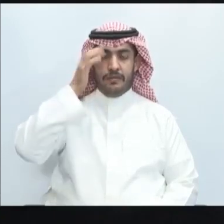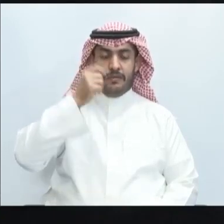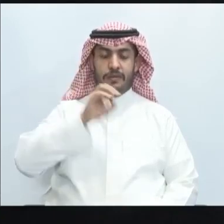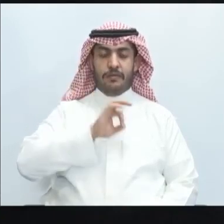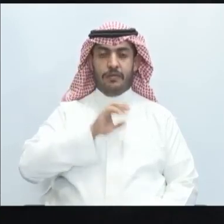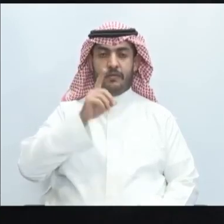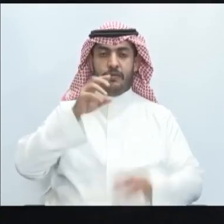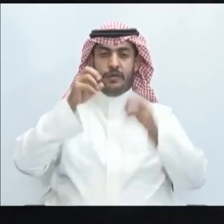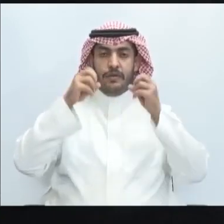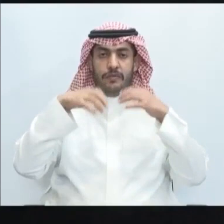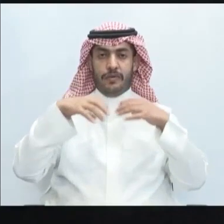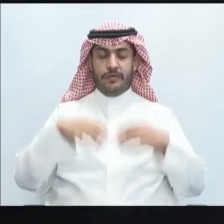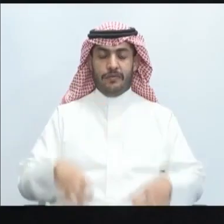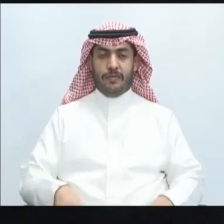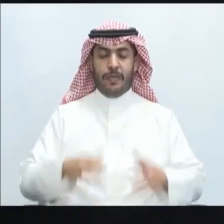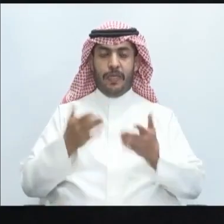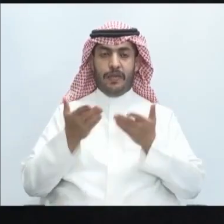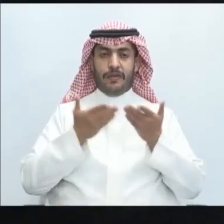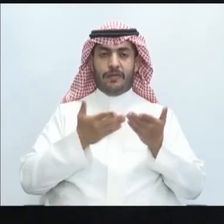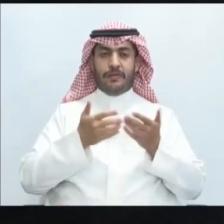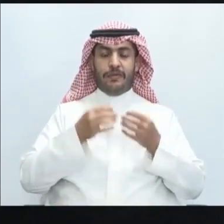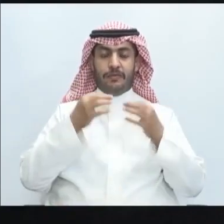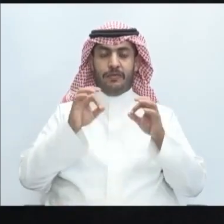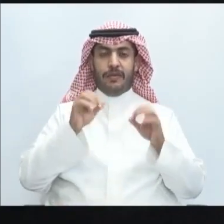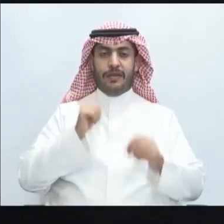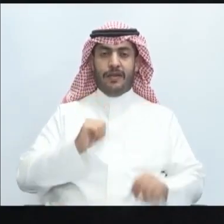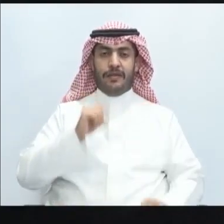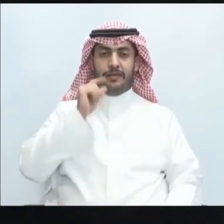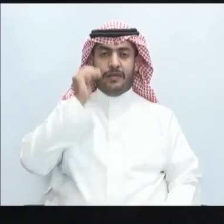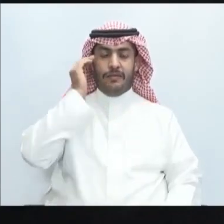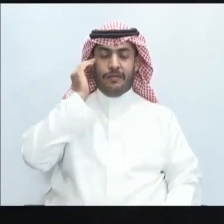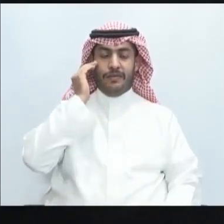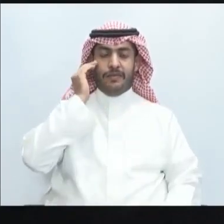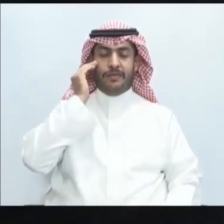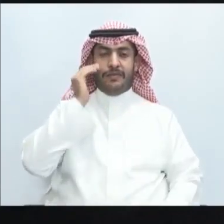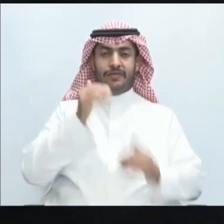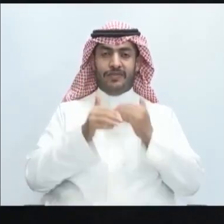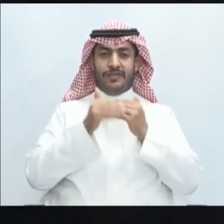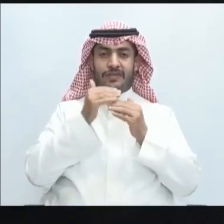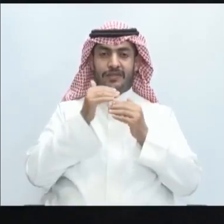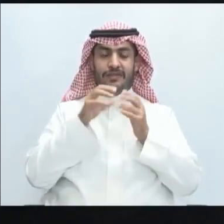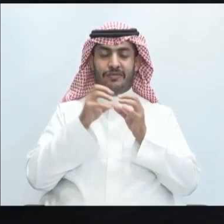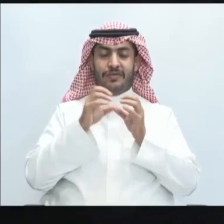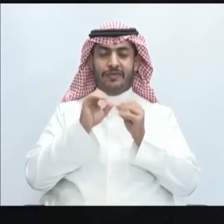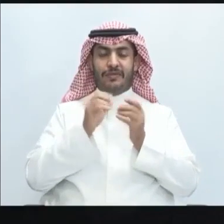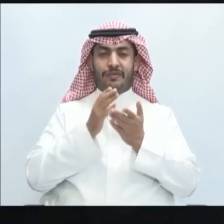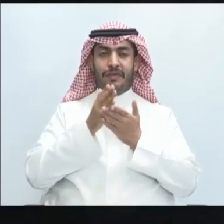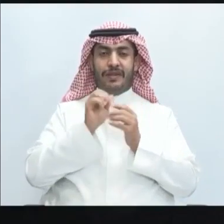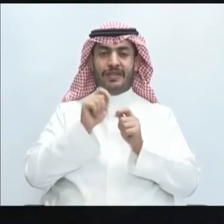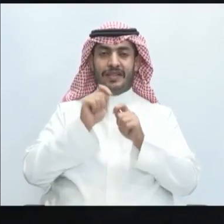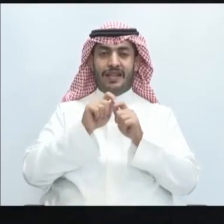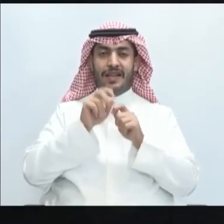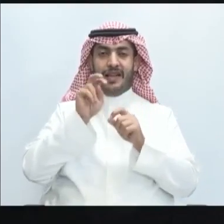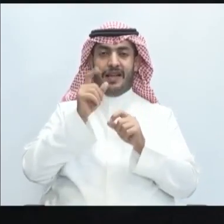السلام عليكم ورحمه الله وبركاته واهلا وسهلا بكم اعزائي طلاب وطالبات مجددا في شروحات مقرر